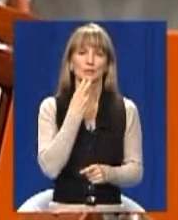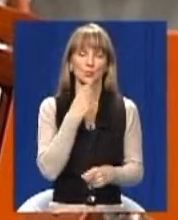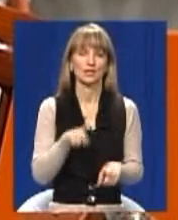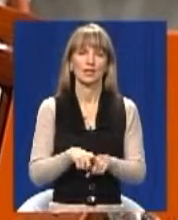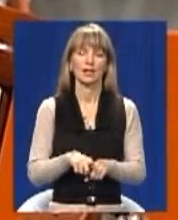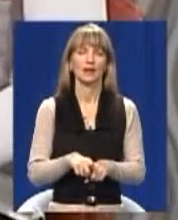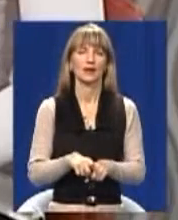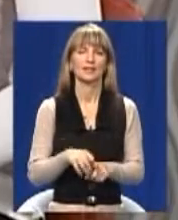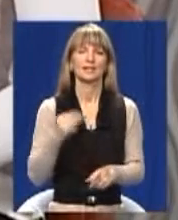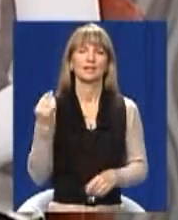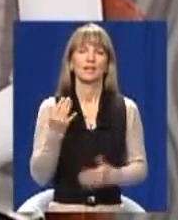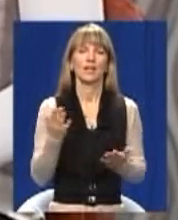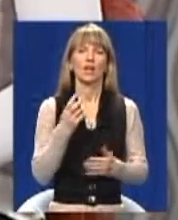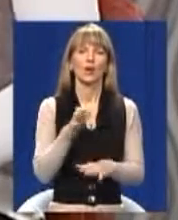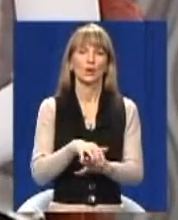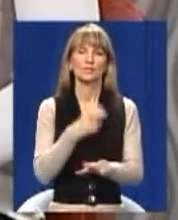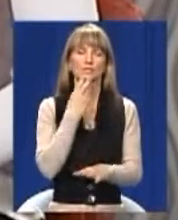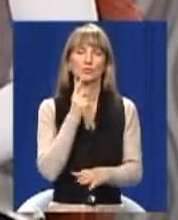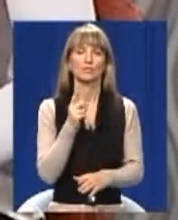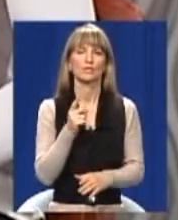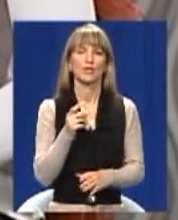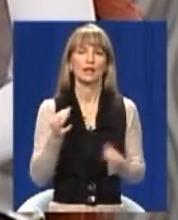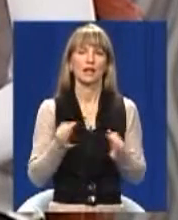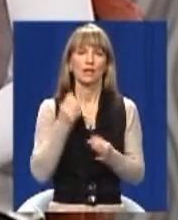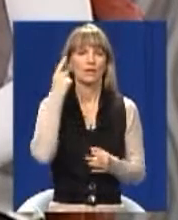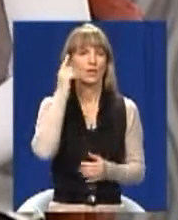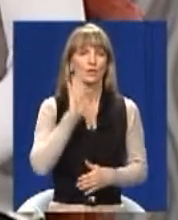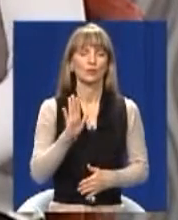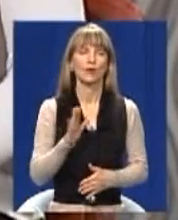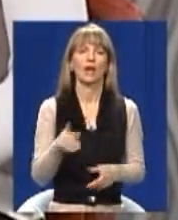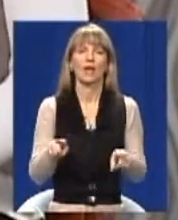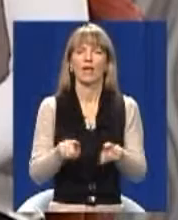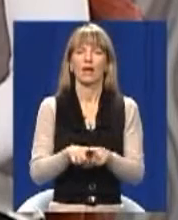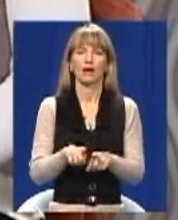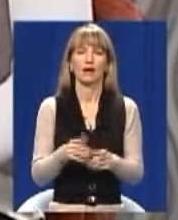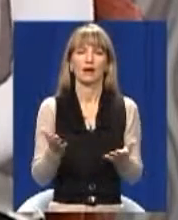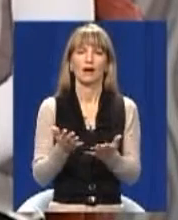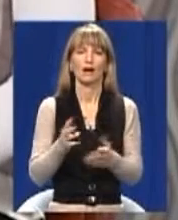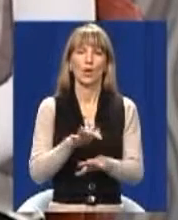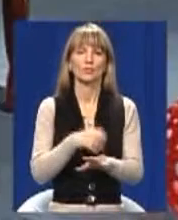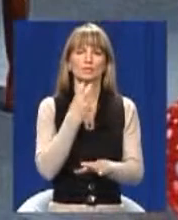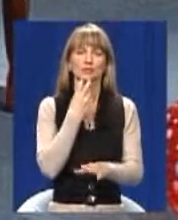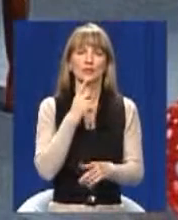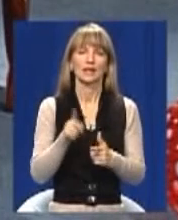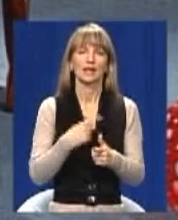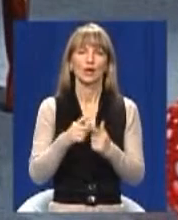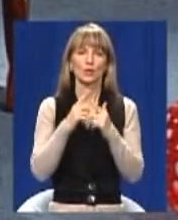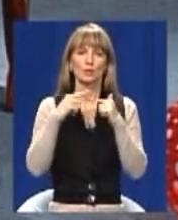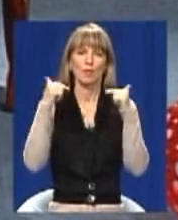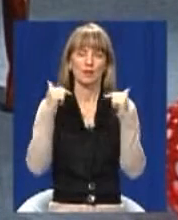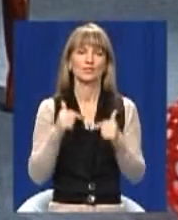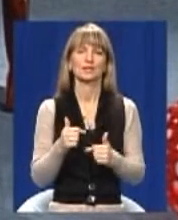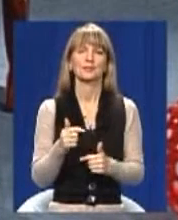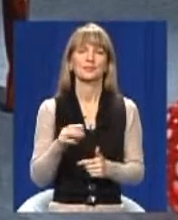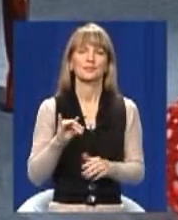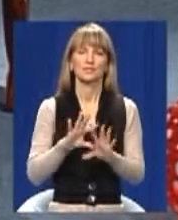сміються. Ну, цікаво, як котики сміються, або взагалі ніколи не спостерігала, як котики сміються, або там якось посміхаються тощо.